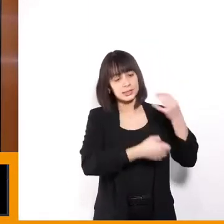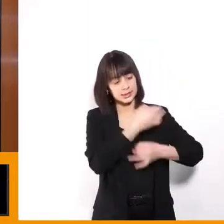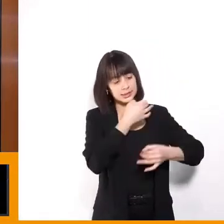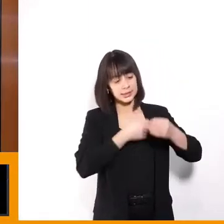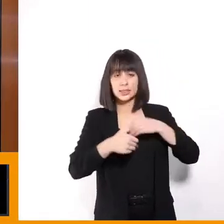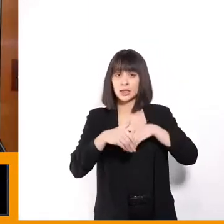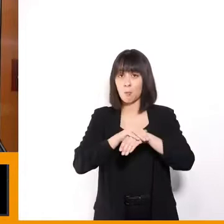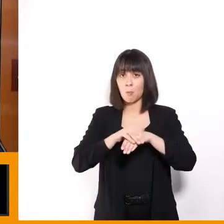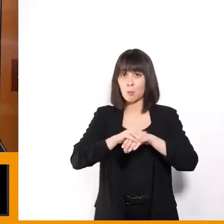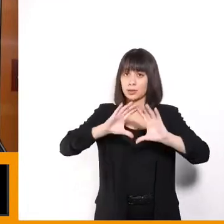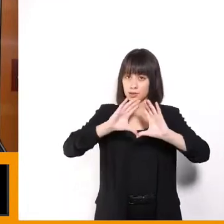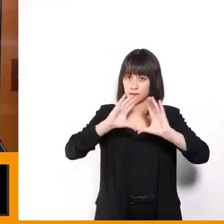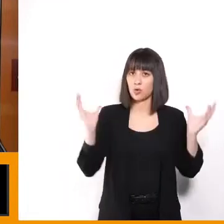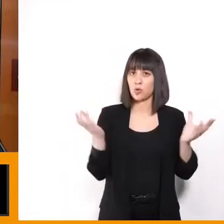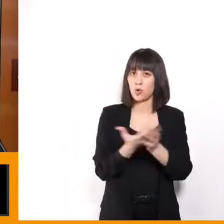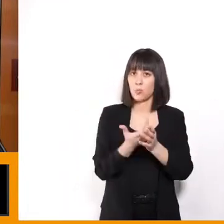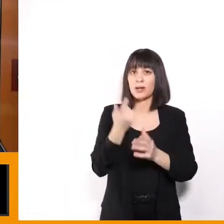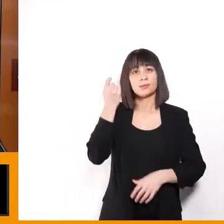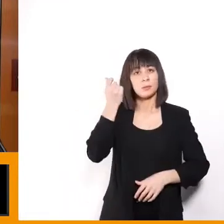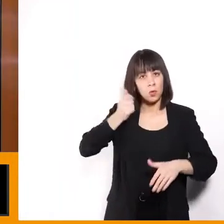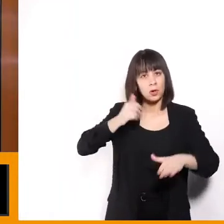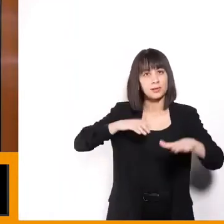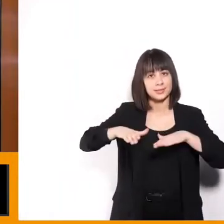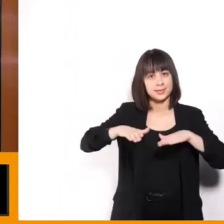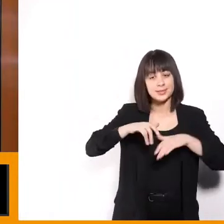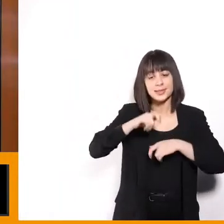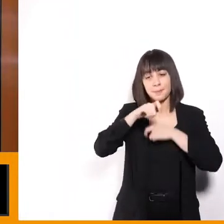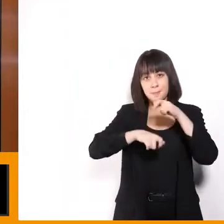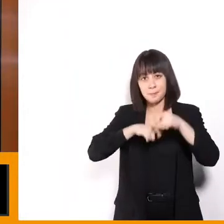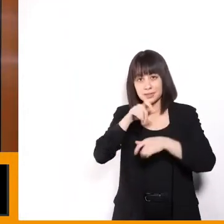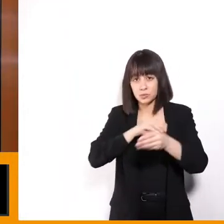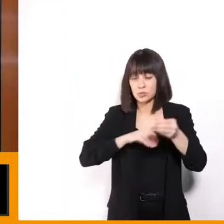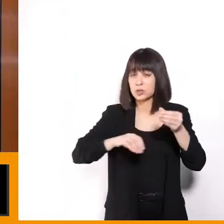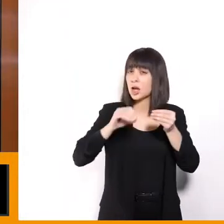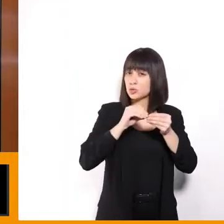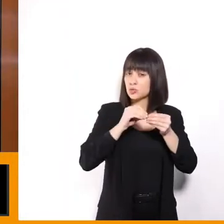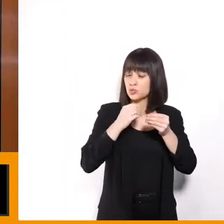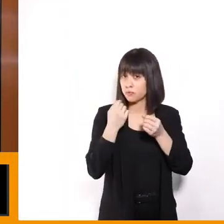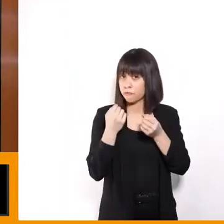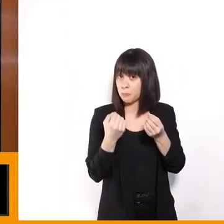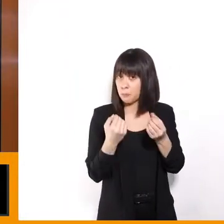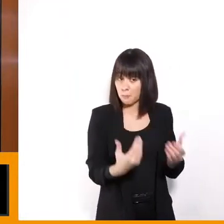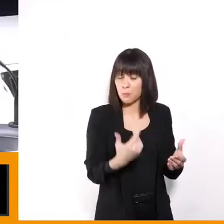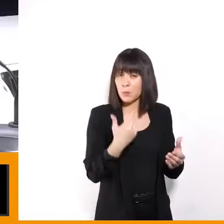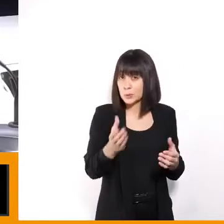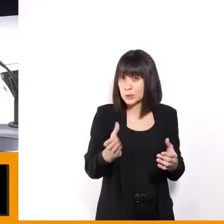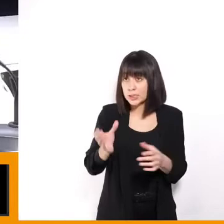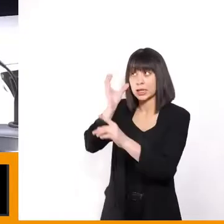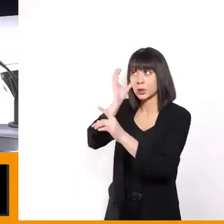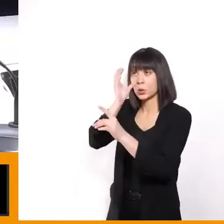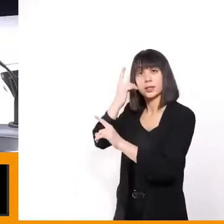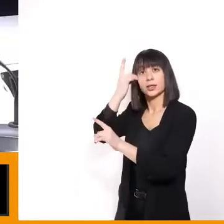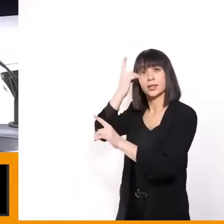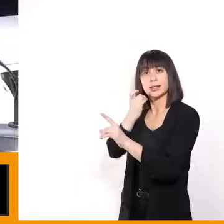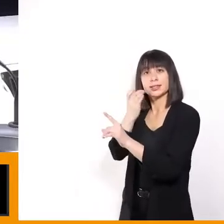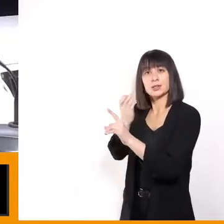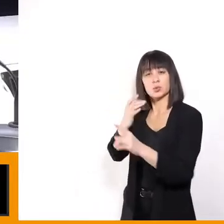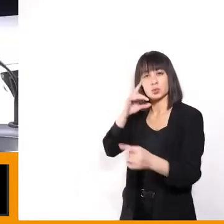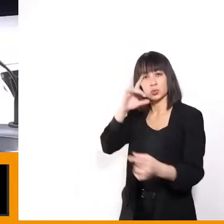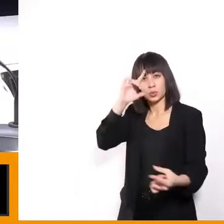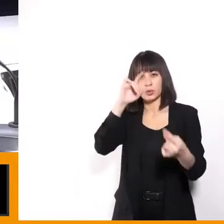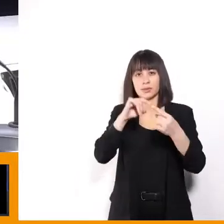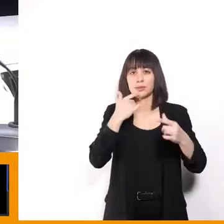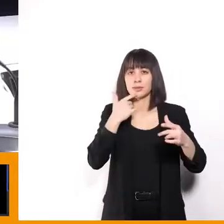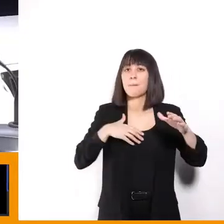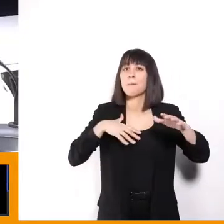supplémentaires, financiers aussi. Et je vous propose d'écouter une question qui nous est posée sur les moyens de la politique